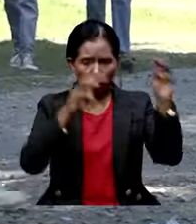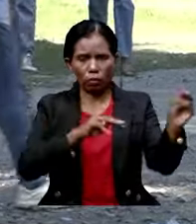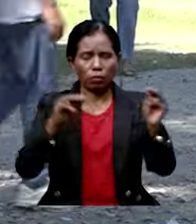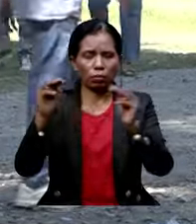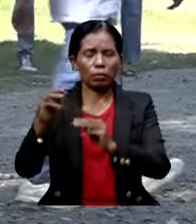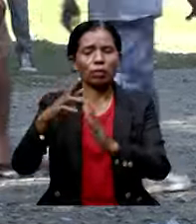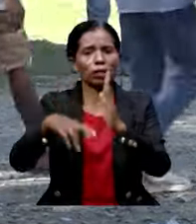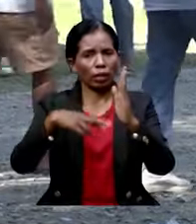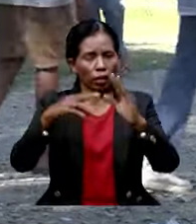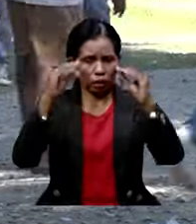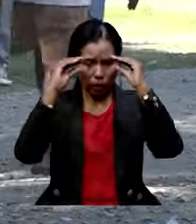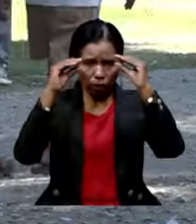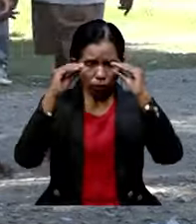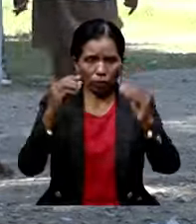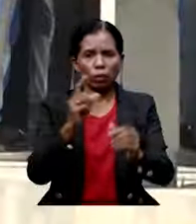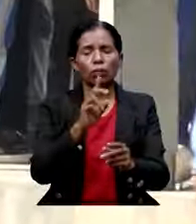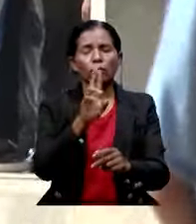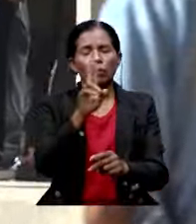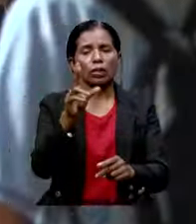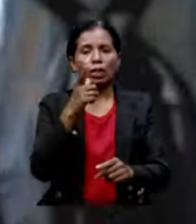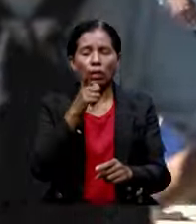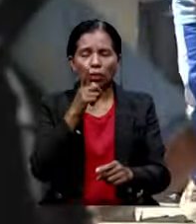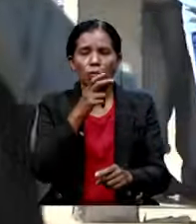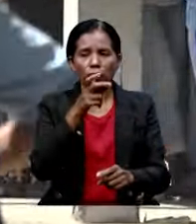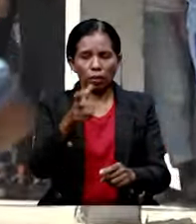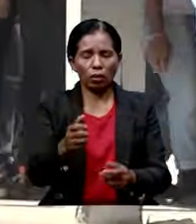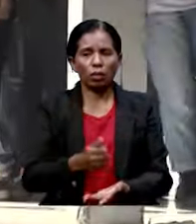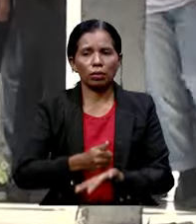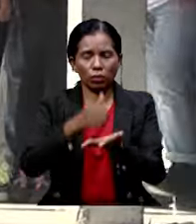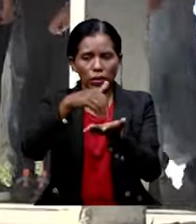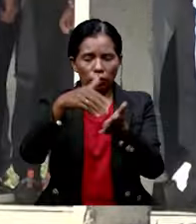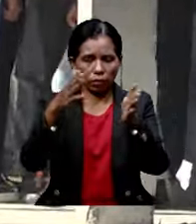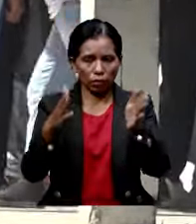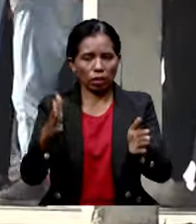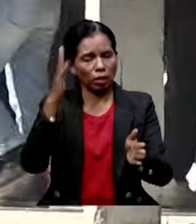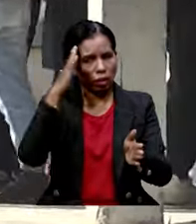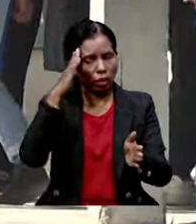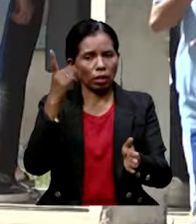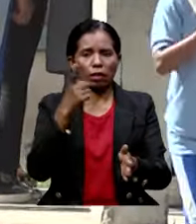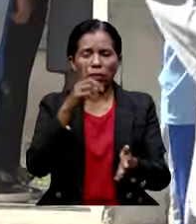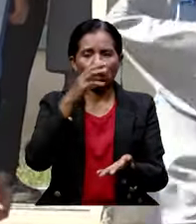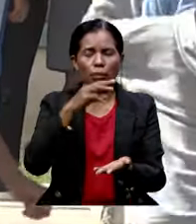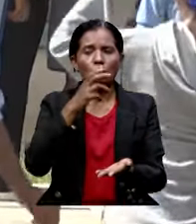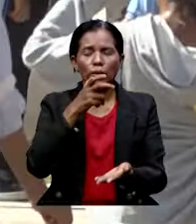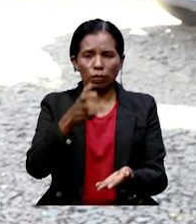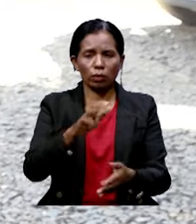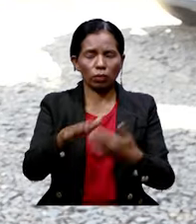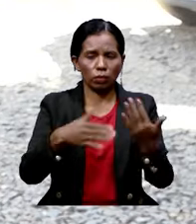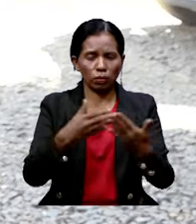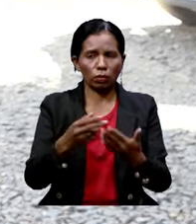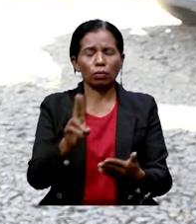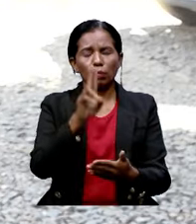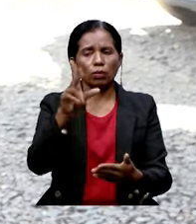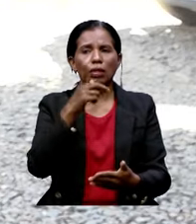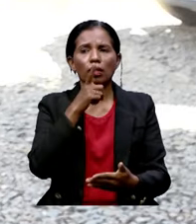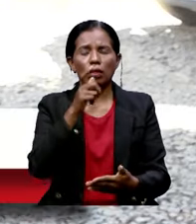currículo Hanorin Rodelian Português, no é bela ajuda estudante Ciro Hatene Lian Português. Eu uso Lian Português. Mas